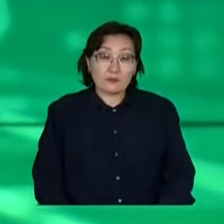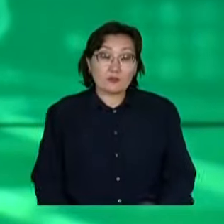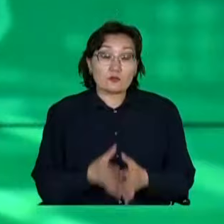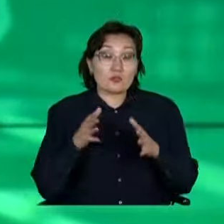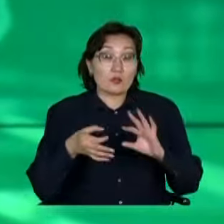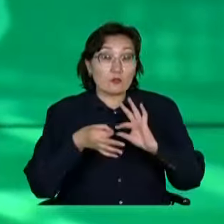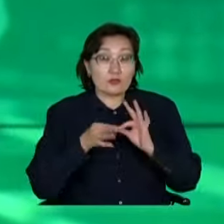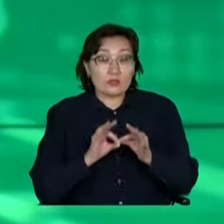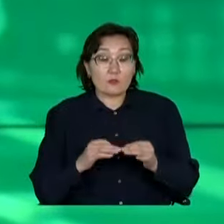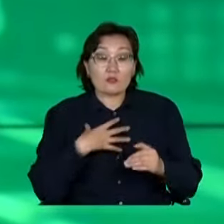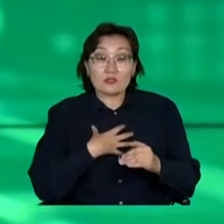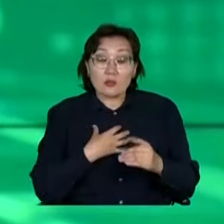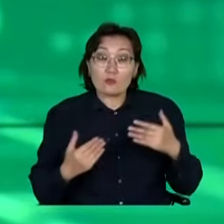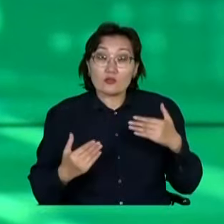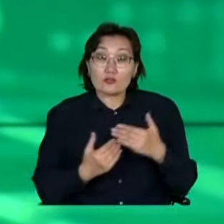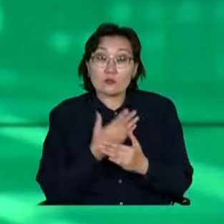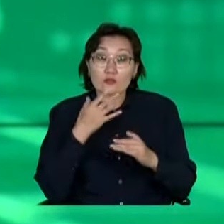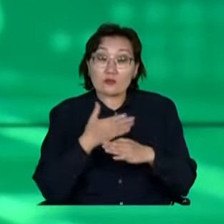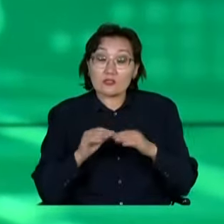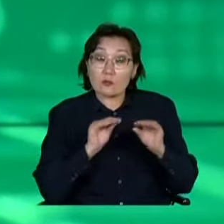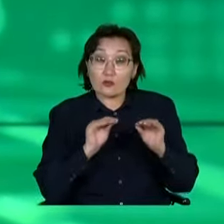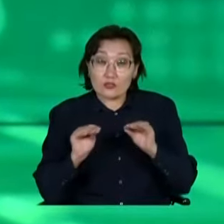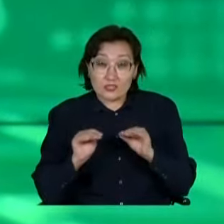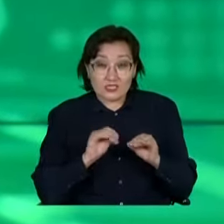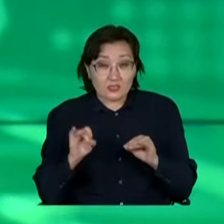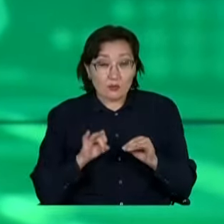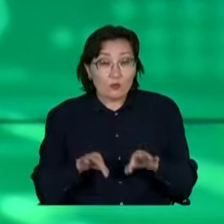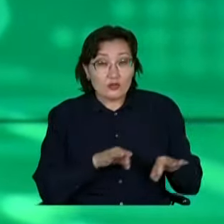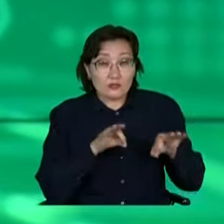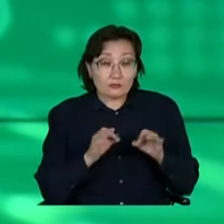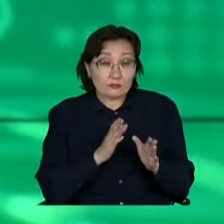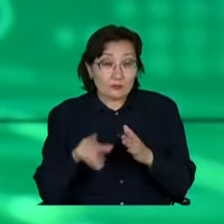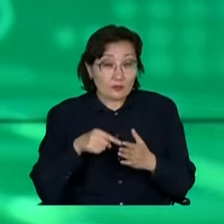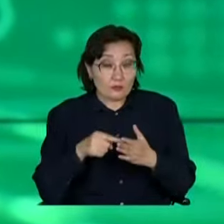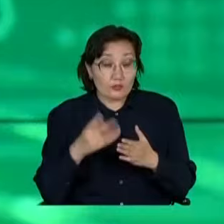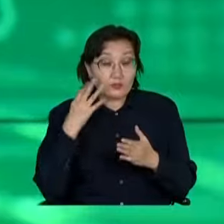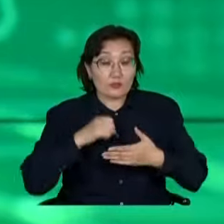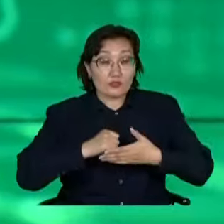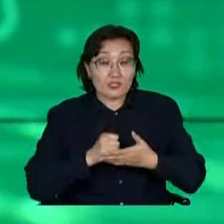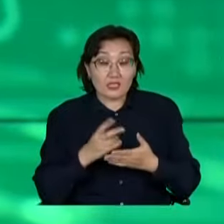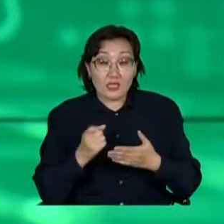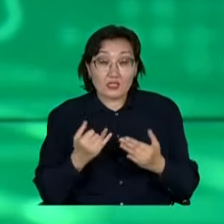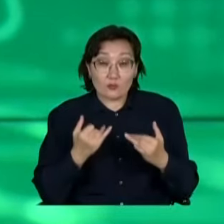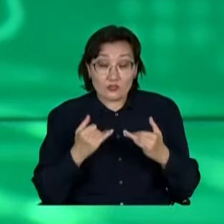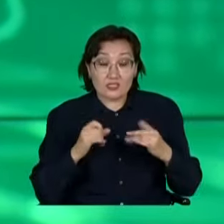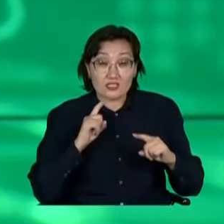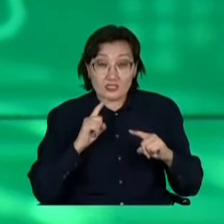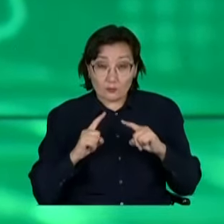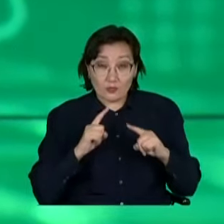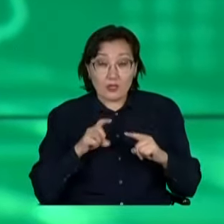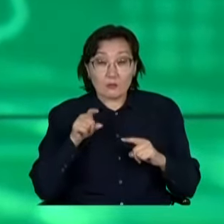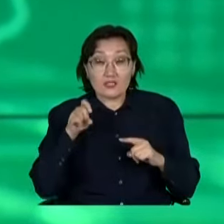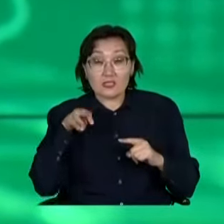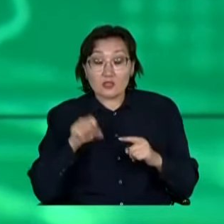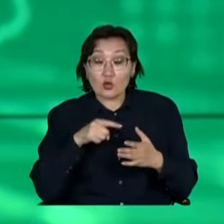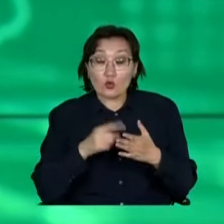Более подробно о ключевых новшествах в части благоустройства и транспортной системы города, утвержденных на внеочередной сессии